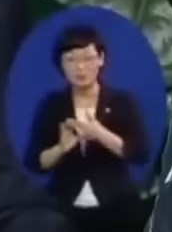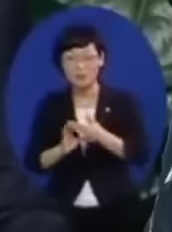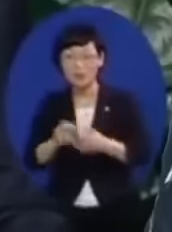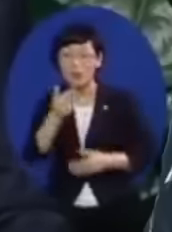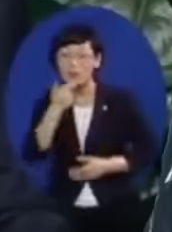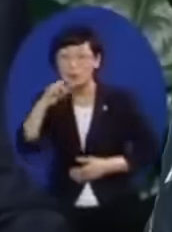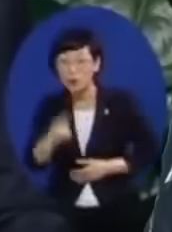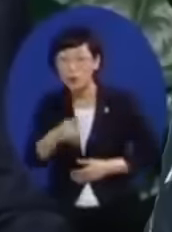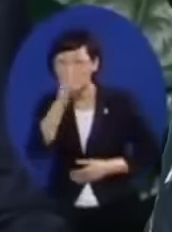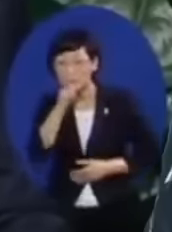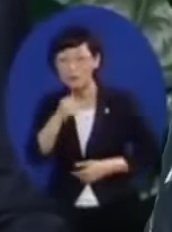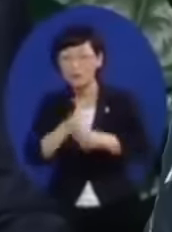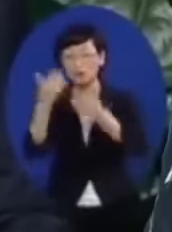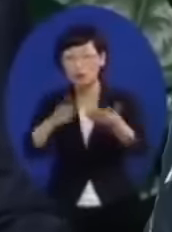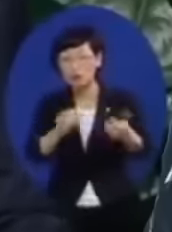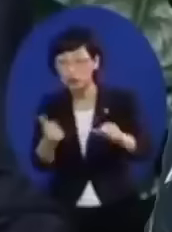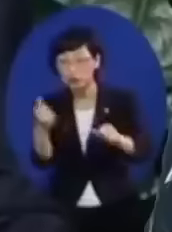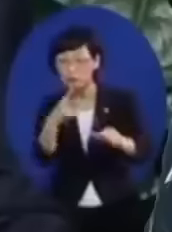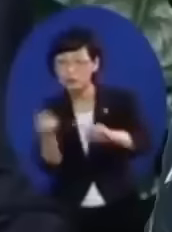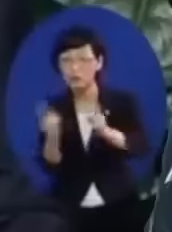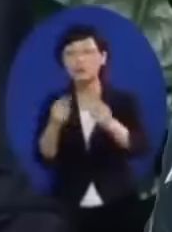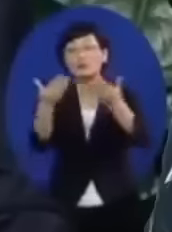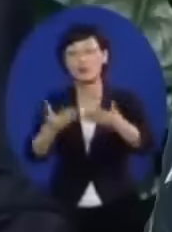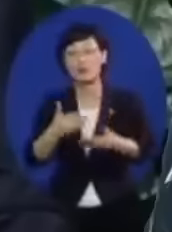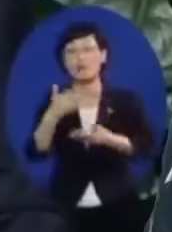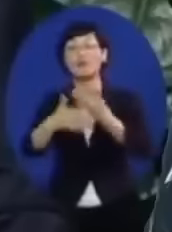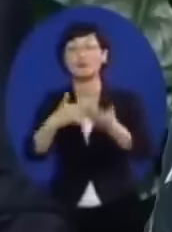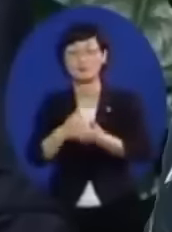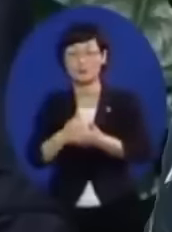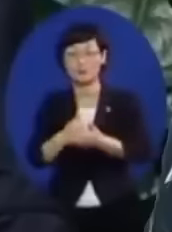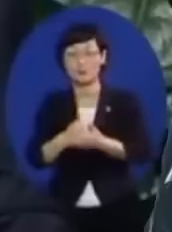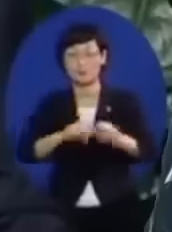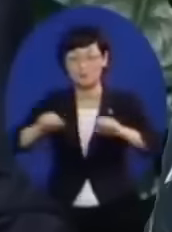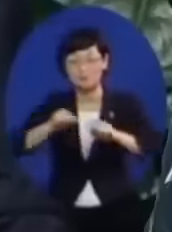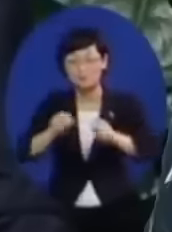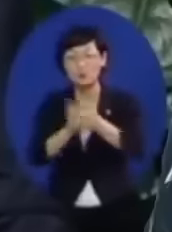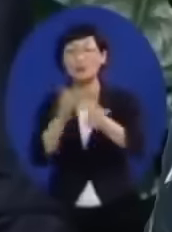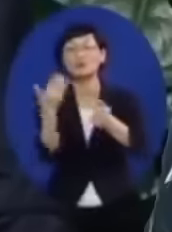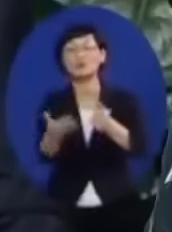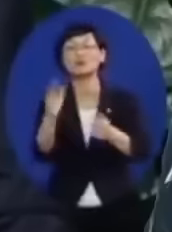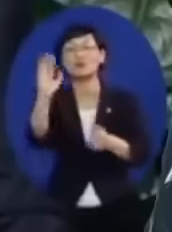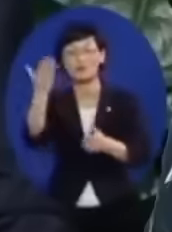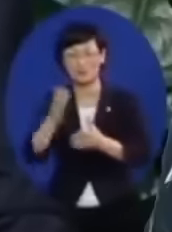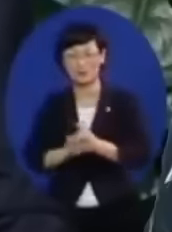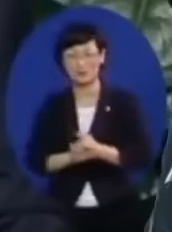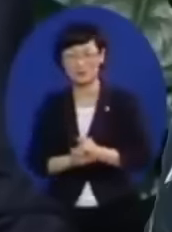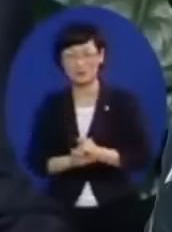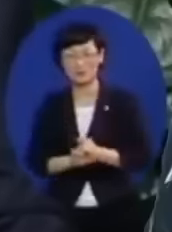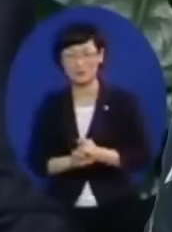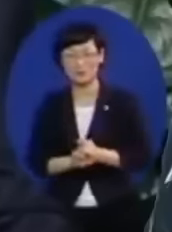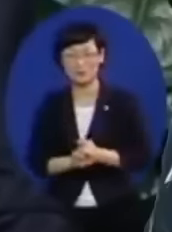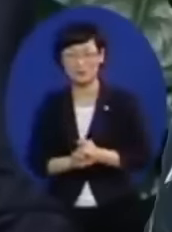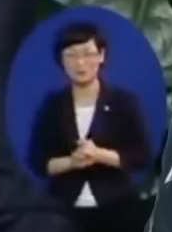없는 것을 잊게 하시고 죽은 자를 살리신 하나님이 역사하시는 것입니다.